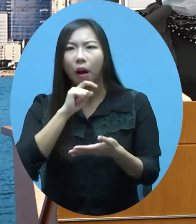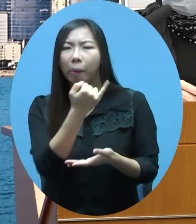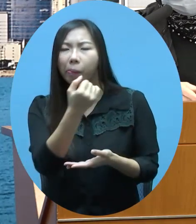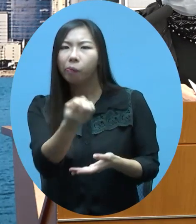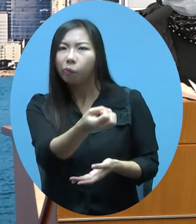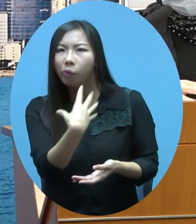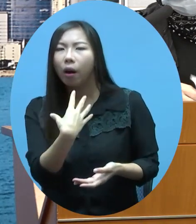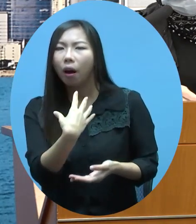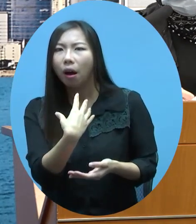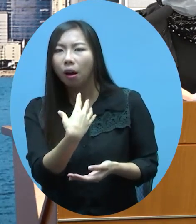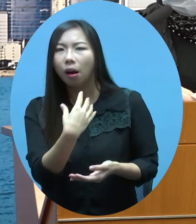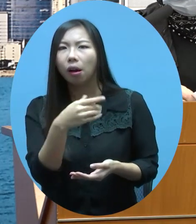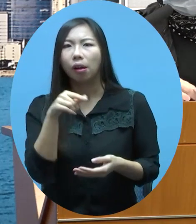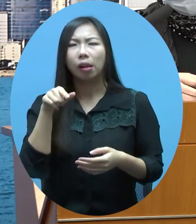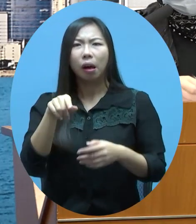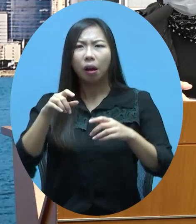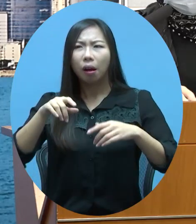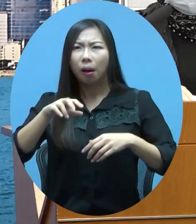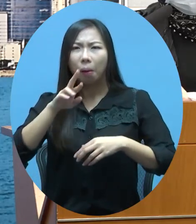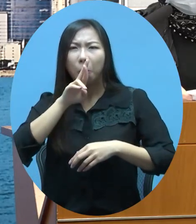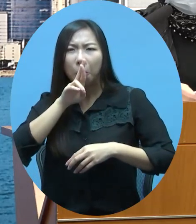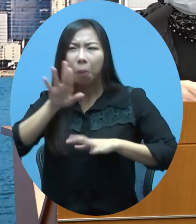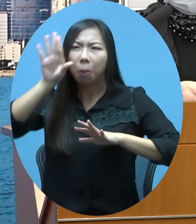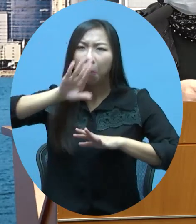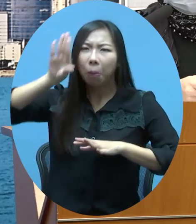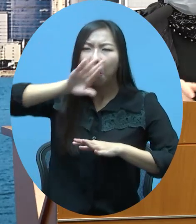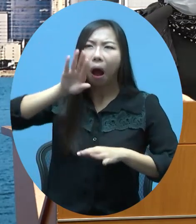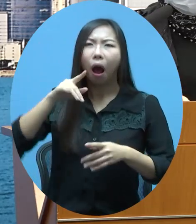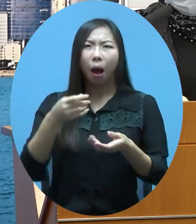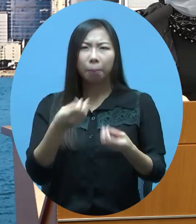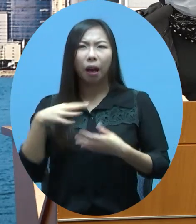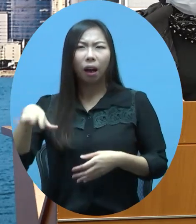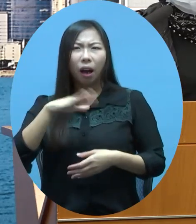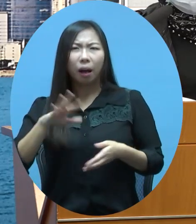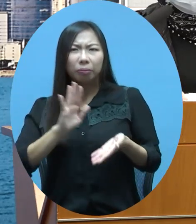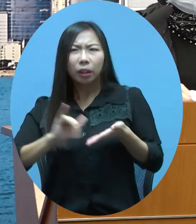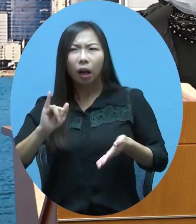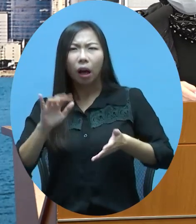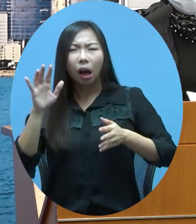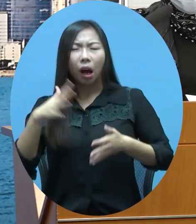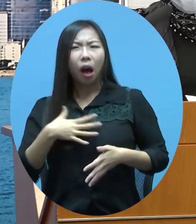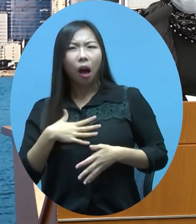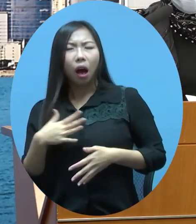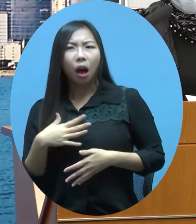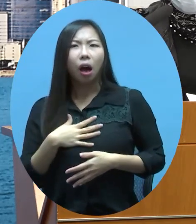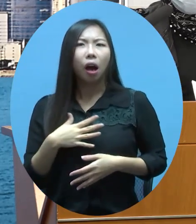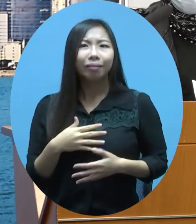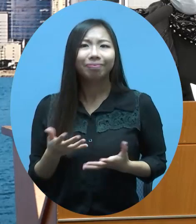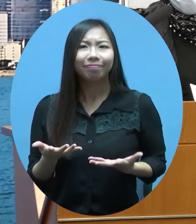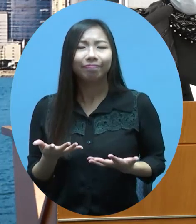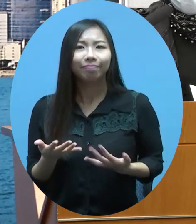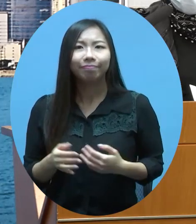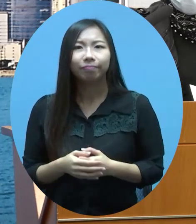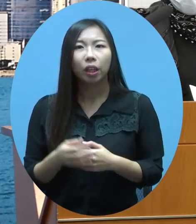講，其實即係當局公布得咁樣咧，咁模糊咧，即係令到佢哋好擔心啦。 咁同埋啦，都想問翻嗰個咧，即